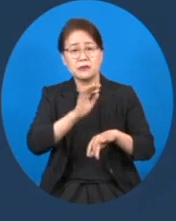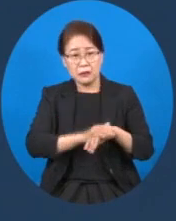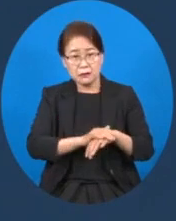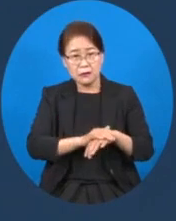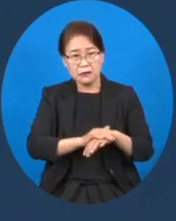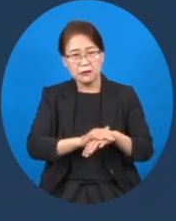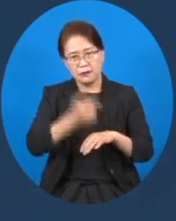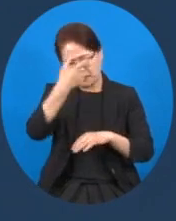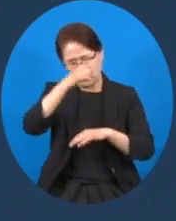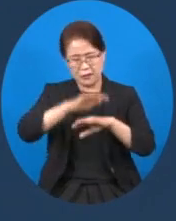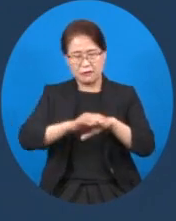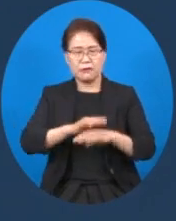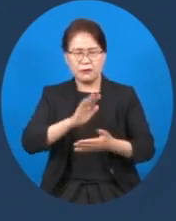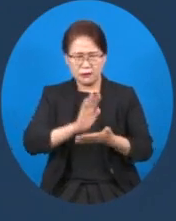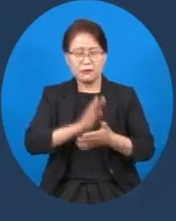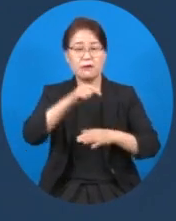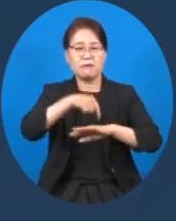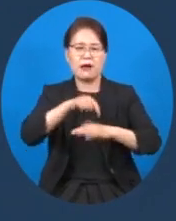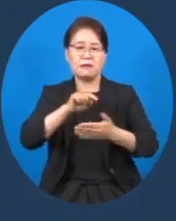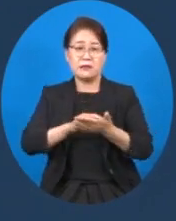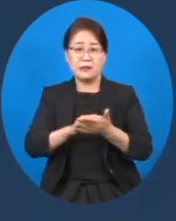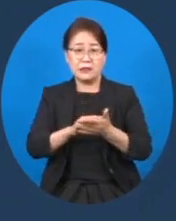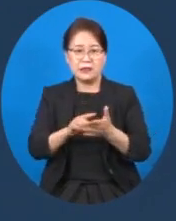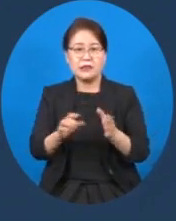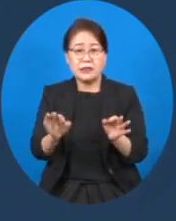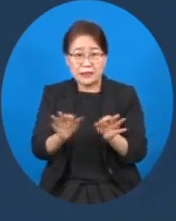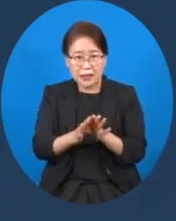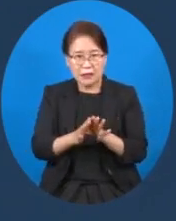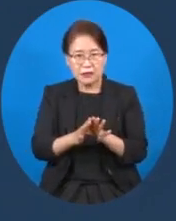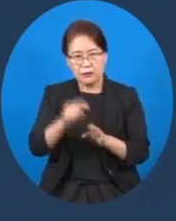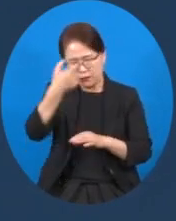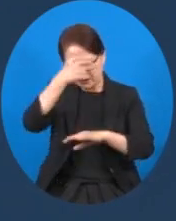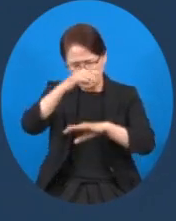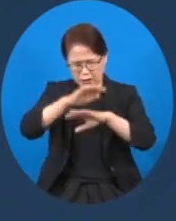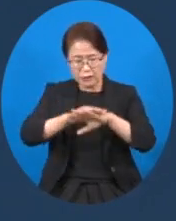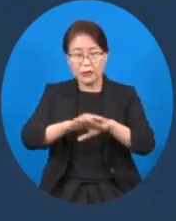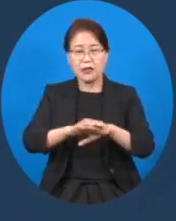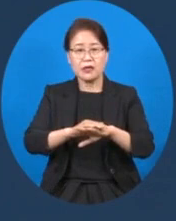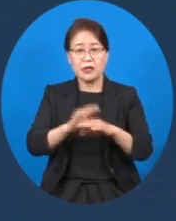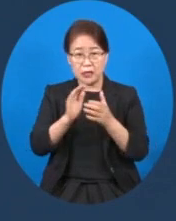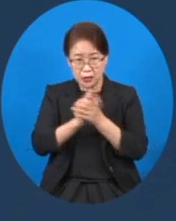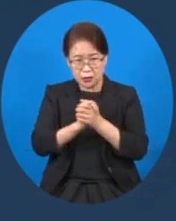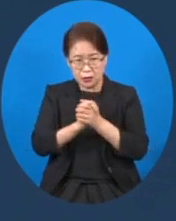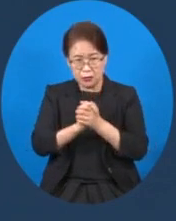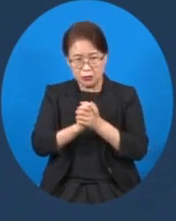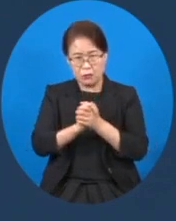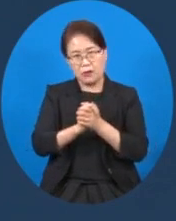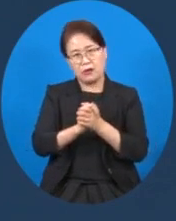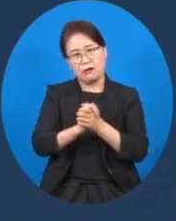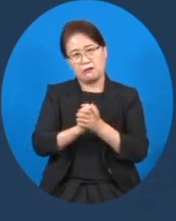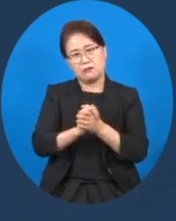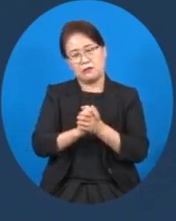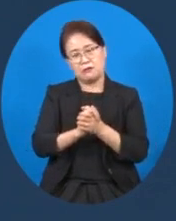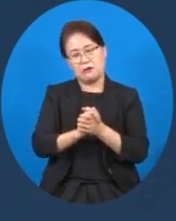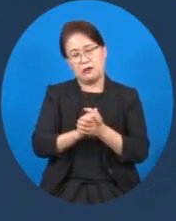열정이 식어집니다. 그리고 예배와 기도의 자리에서 점점 멀어지게 되죠.